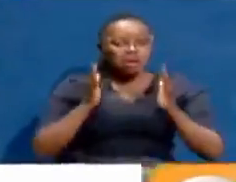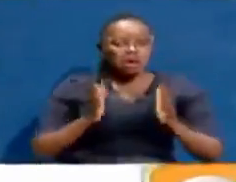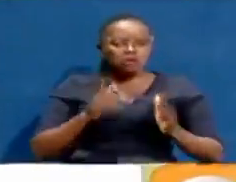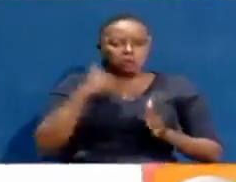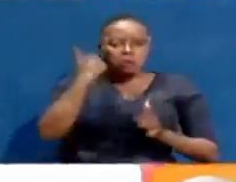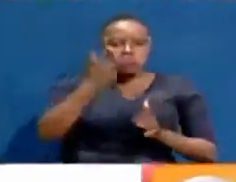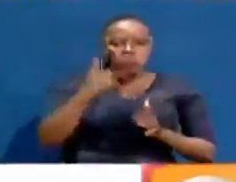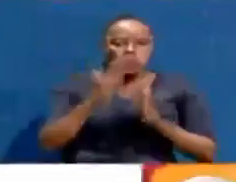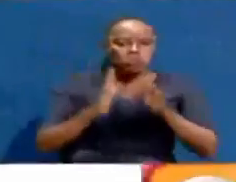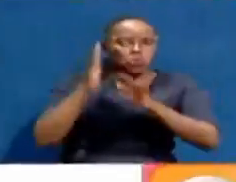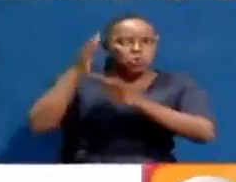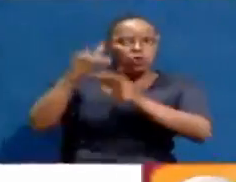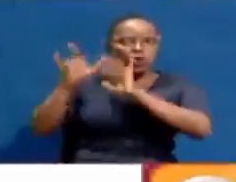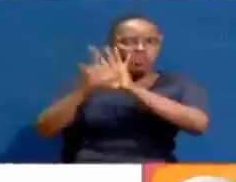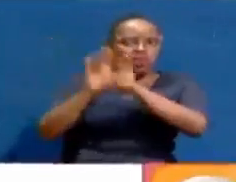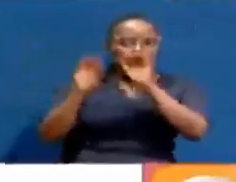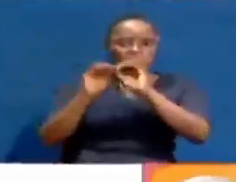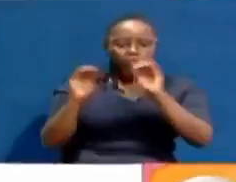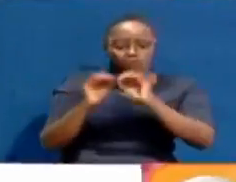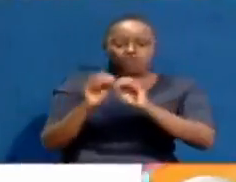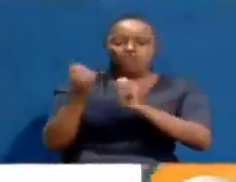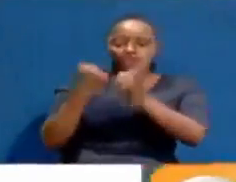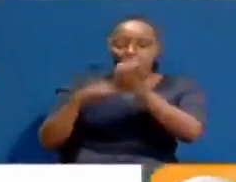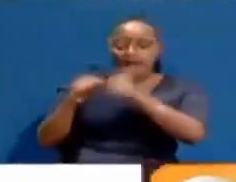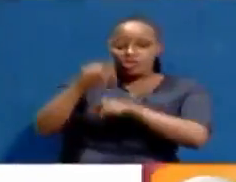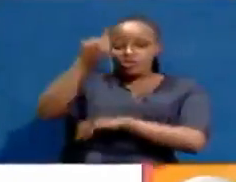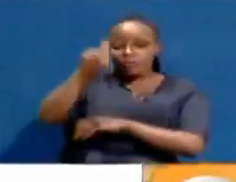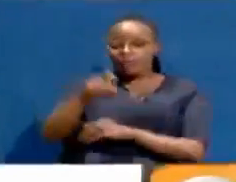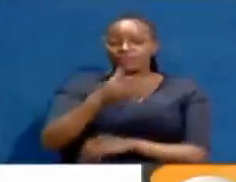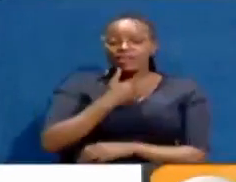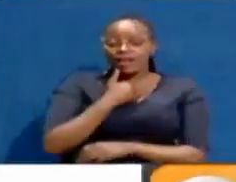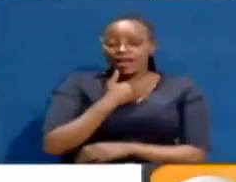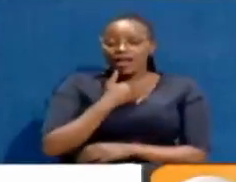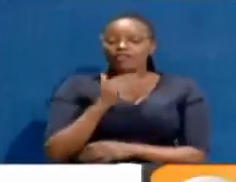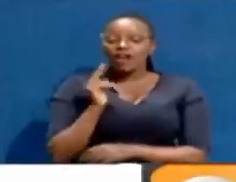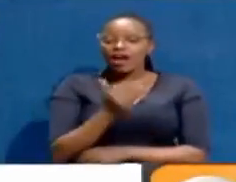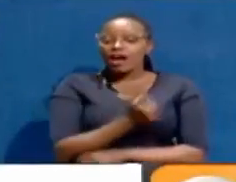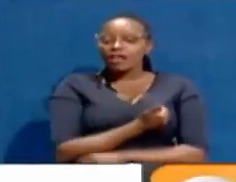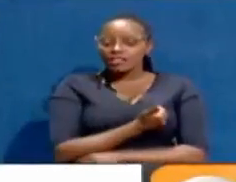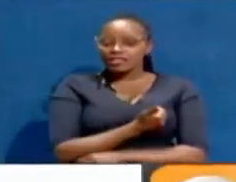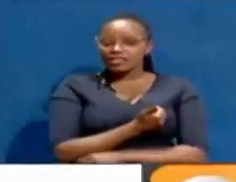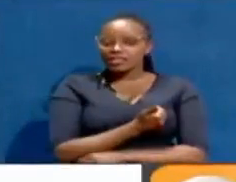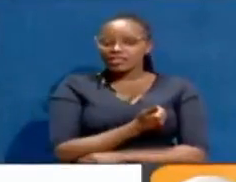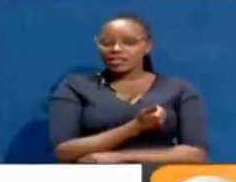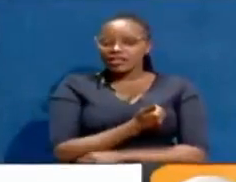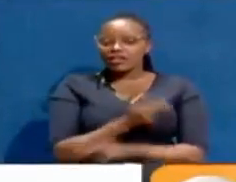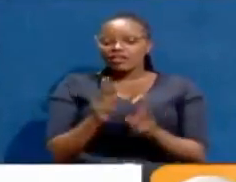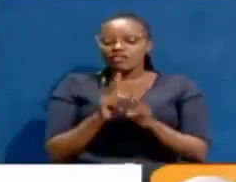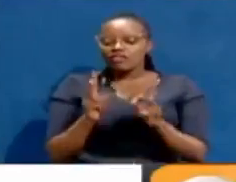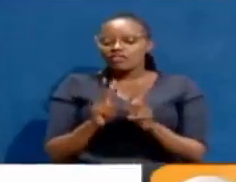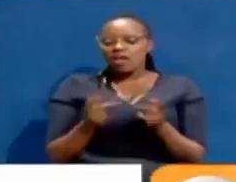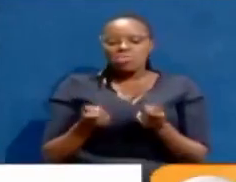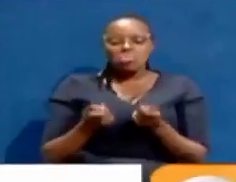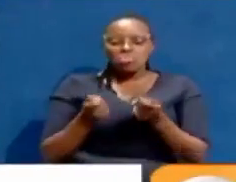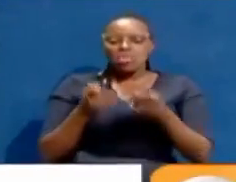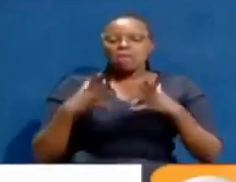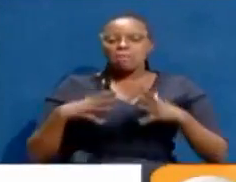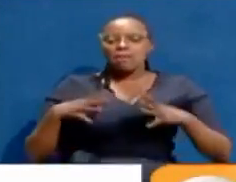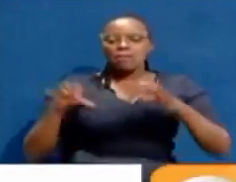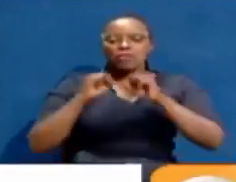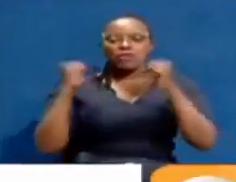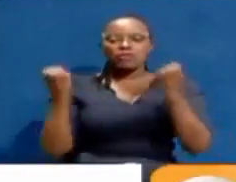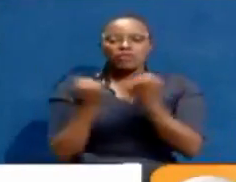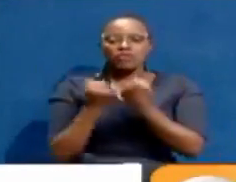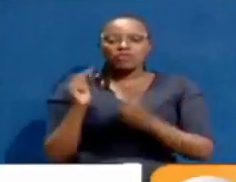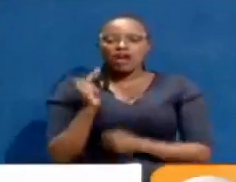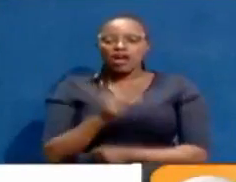yeyote aliye juu ya sheria na hatua lazima ichukuliwe. We are very small people in society.